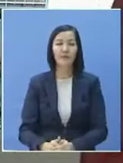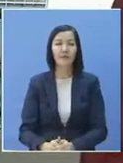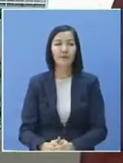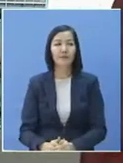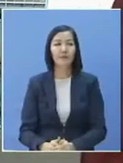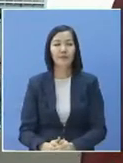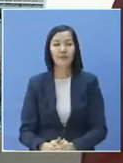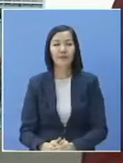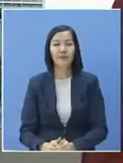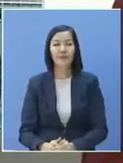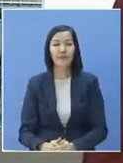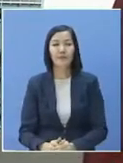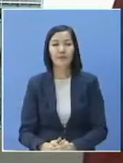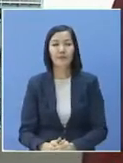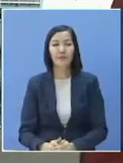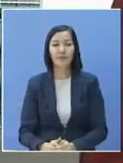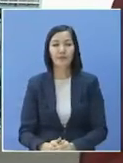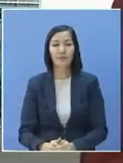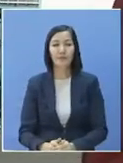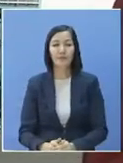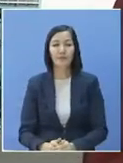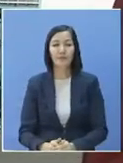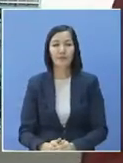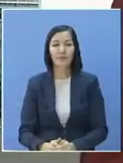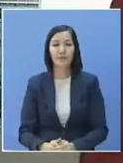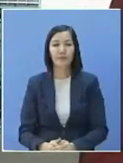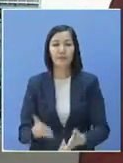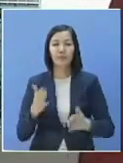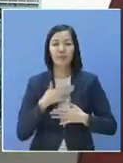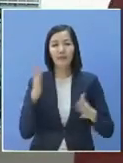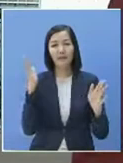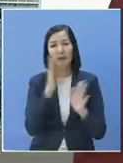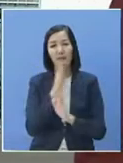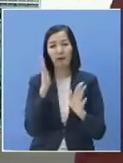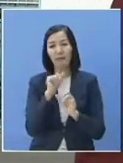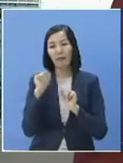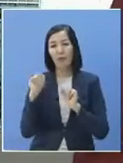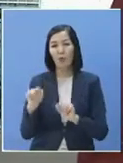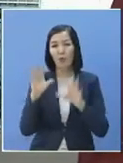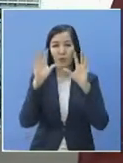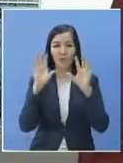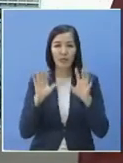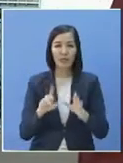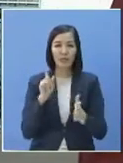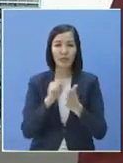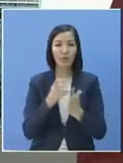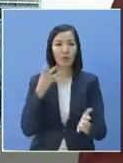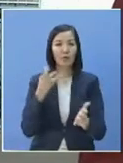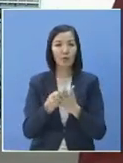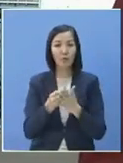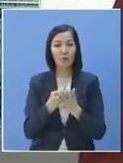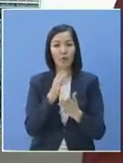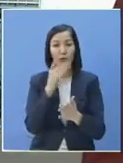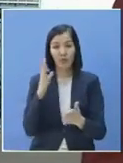Было время, когда мы по незнанию законодательства. Біз қоршаған ортаны қорғау заңына сәйкес салық төлемеген кезеңдеріміз